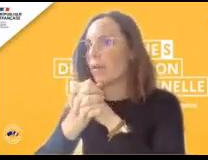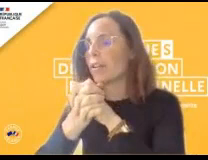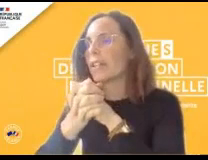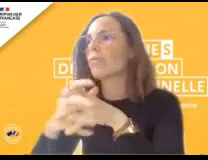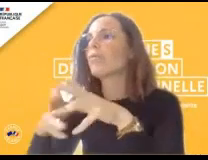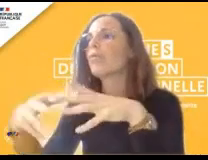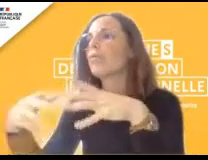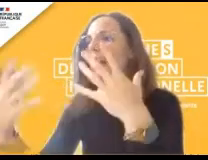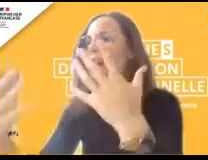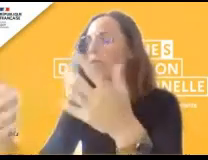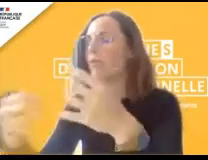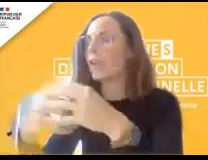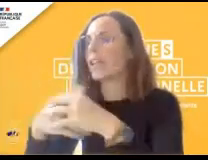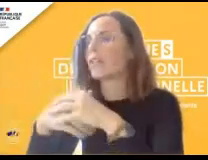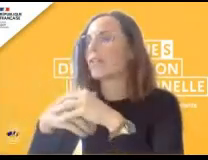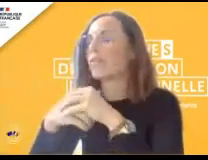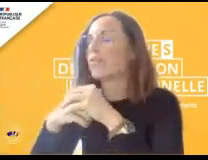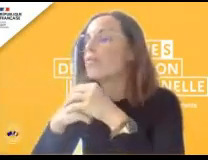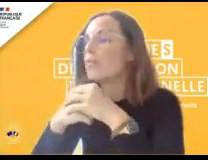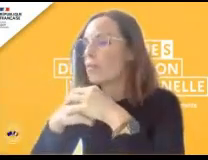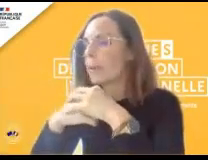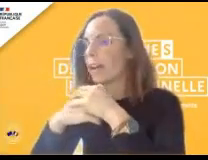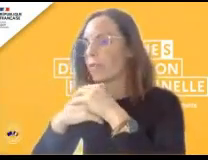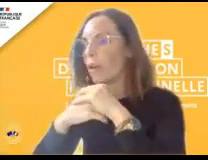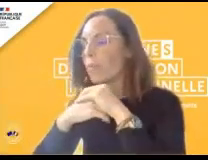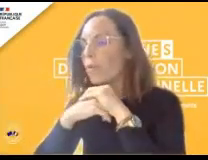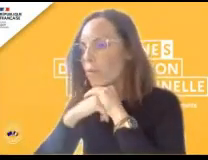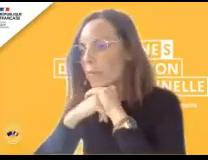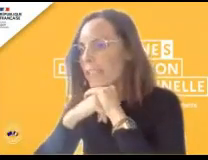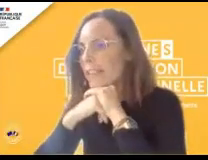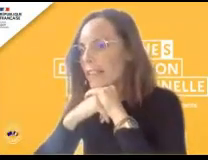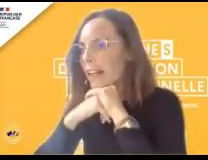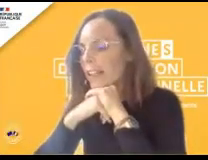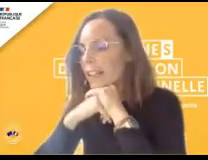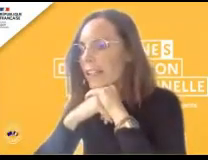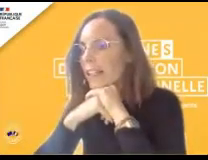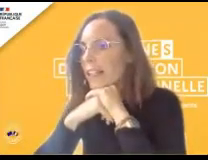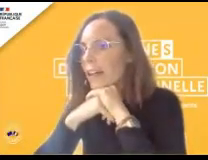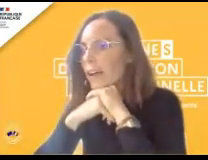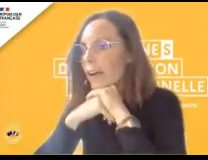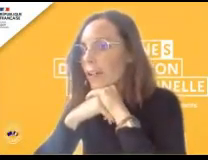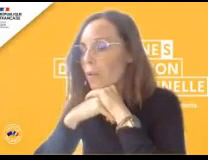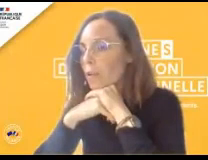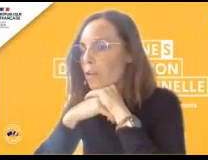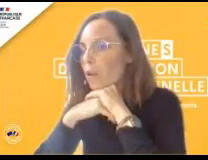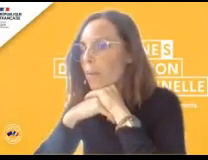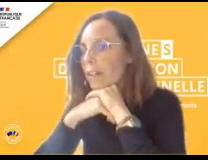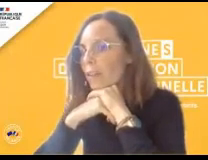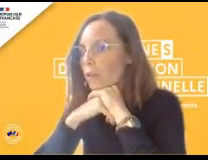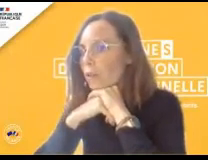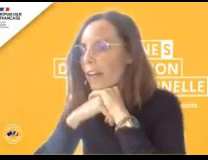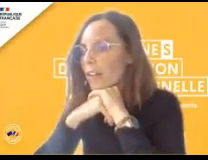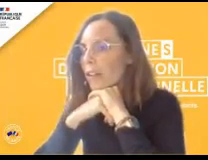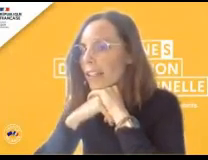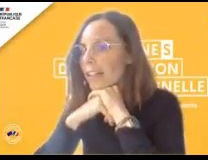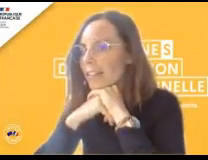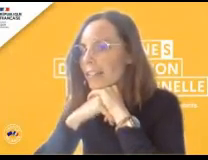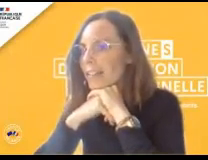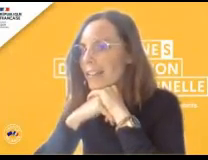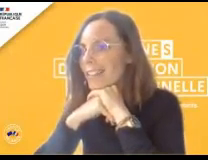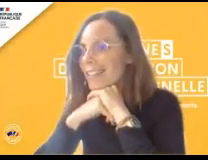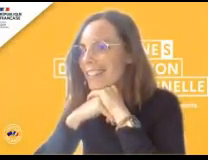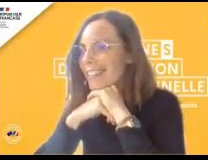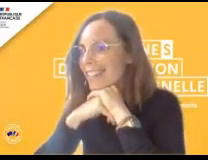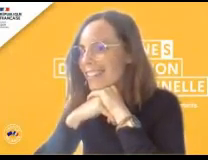à l'époque. Et donc suite à la réforme, voilà, il y a de nouveaux opérateurs pour le public des salariés. Et donc moi, je représente l'opérateur qui a